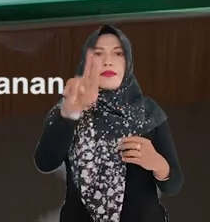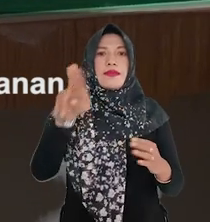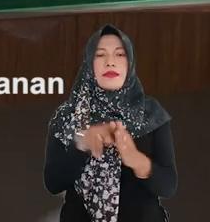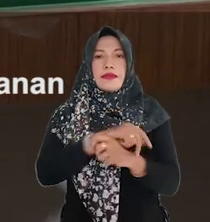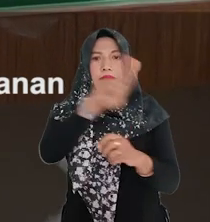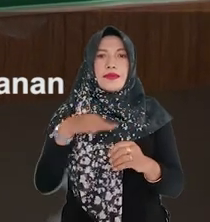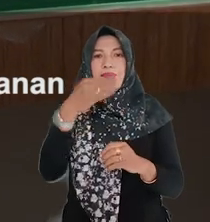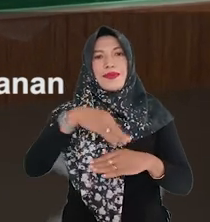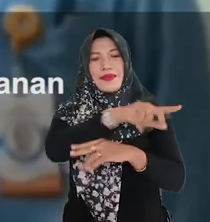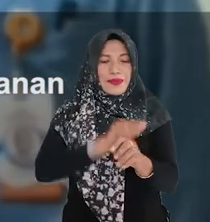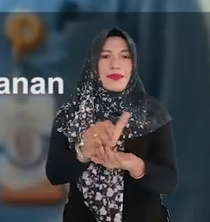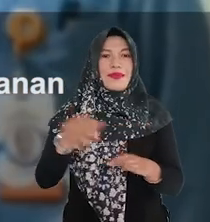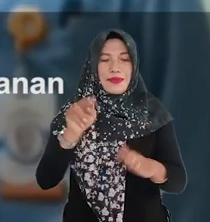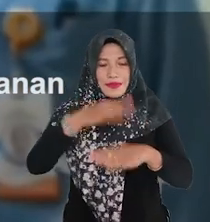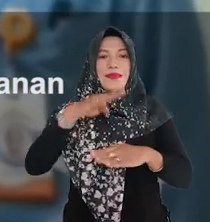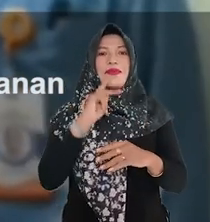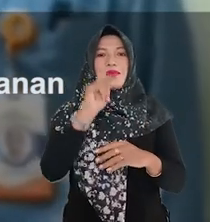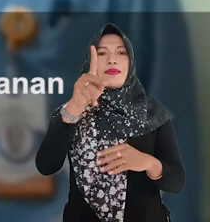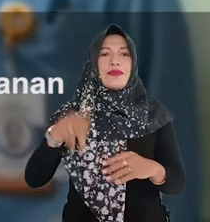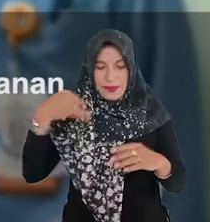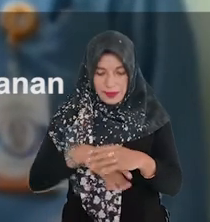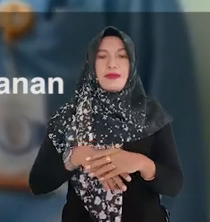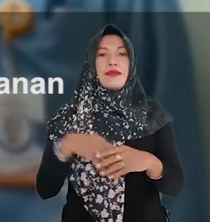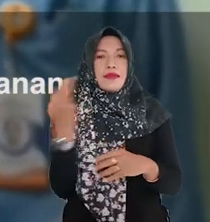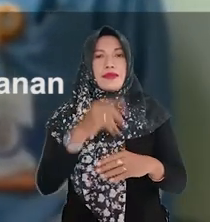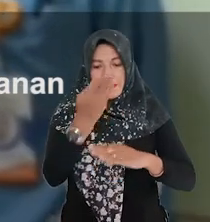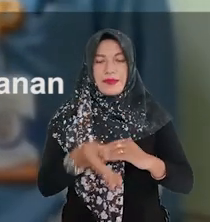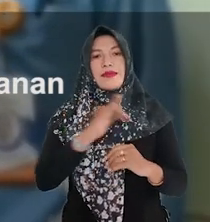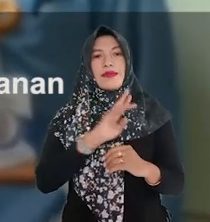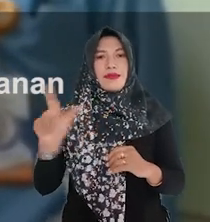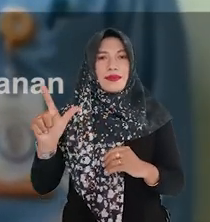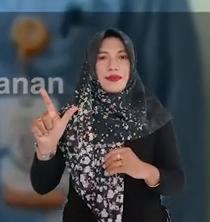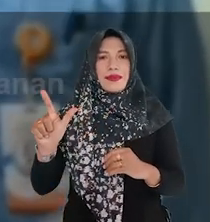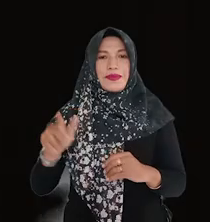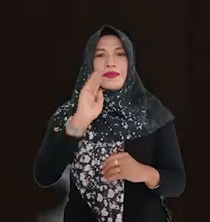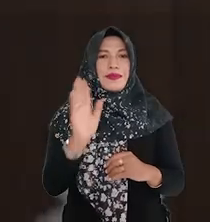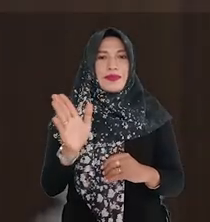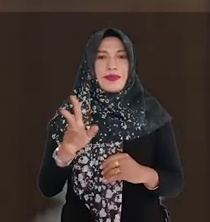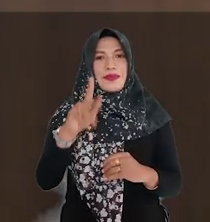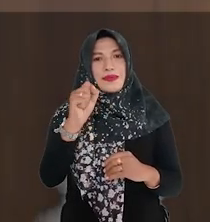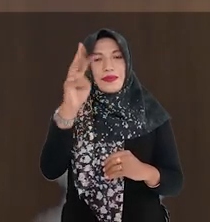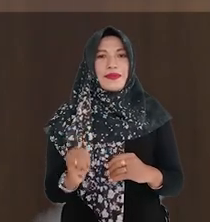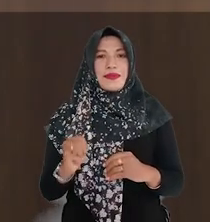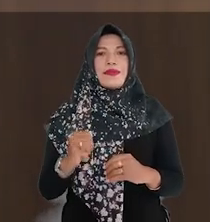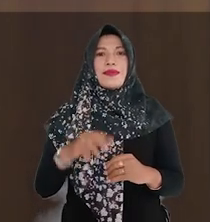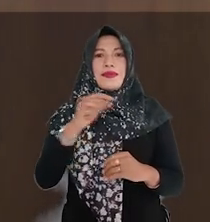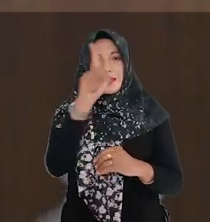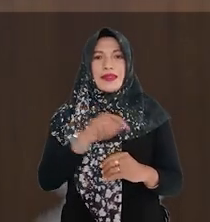pimpinan untuk kebutuhan pelayanan perbaiki komunikasi internal dan eksternal 15